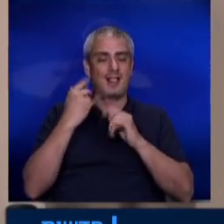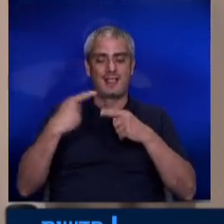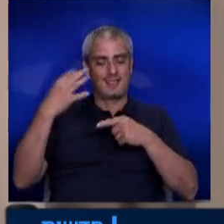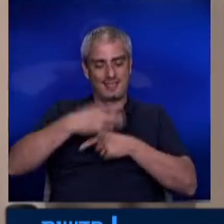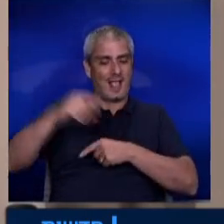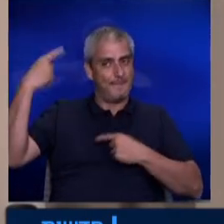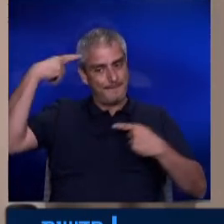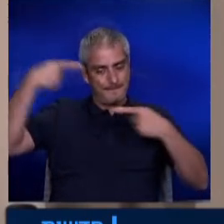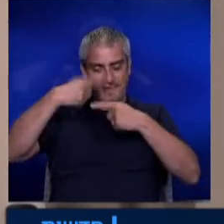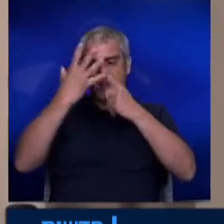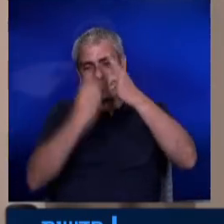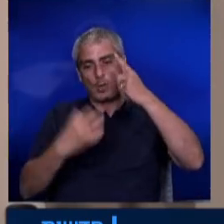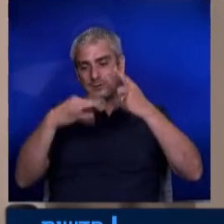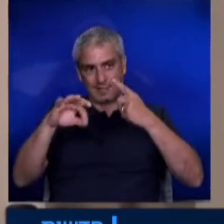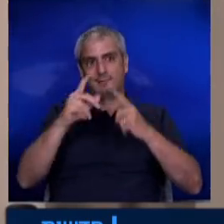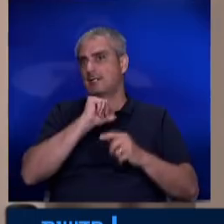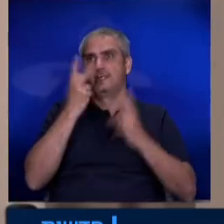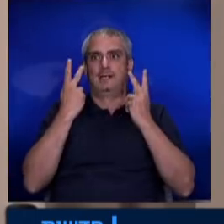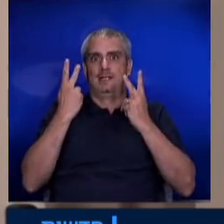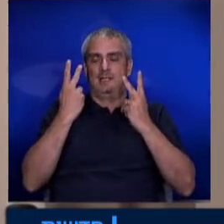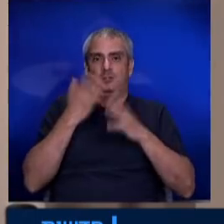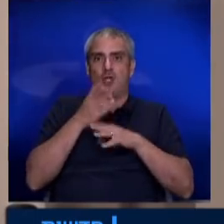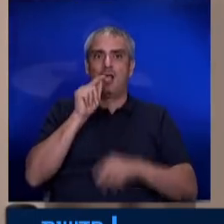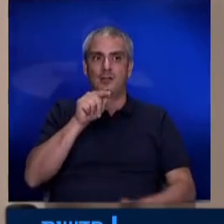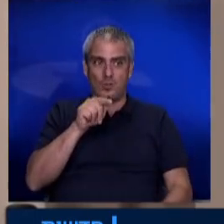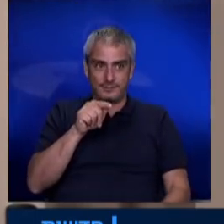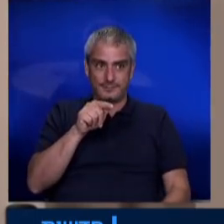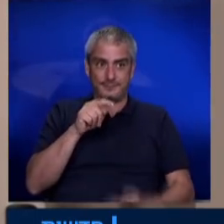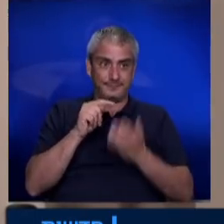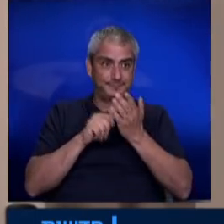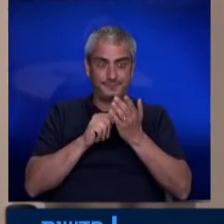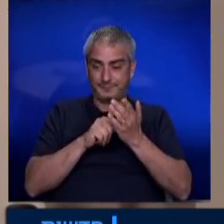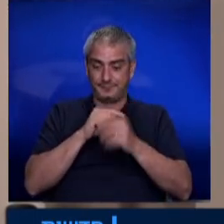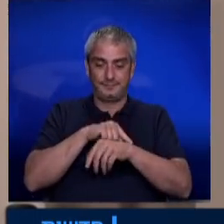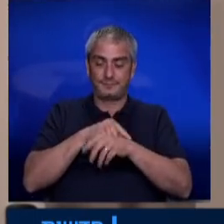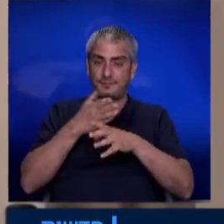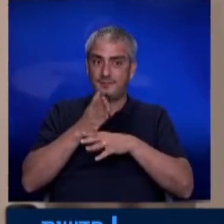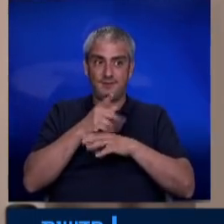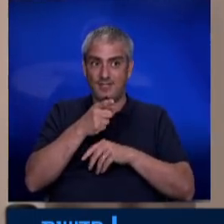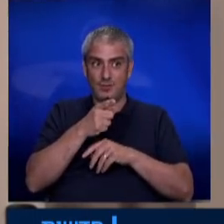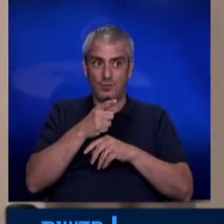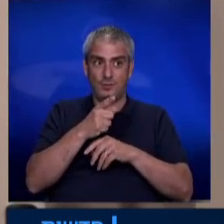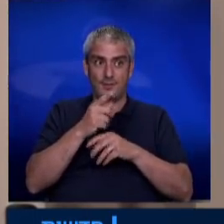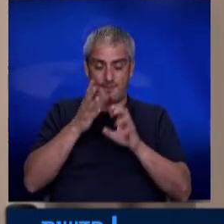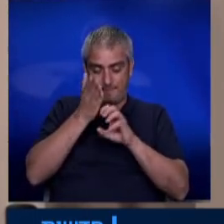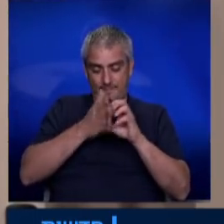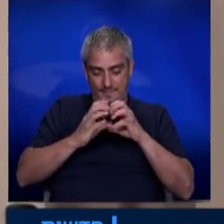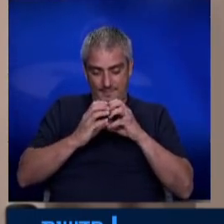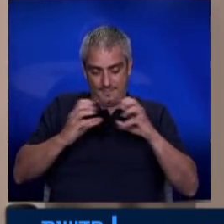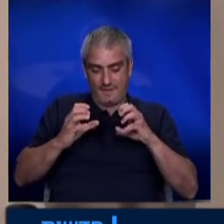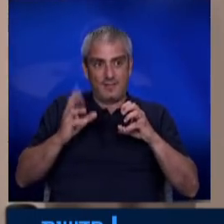מהמוח זה החלק הקריטי של הניתוח הזה, מכיוון שבמהלך הניתוח, בהפרדה שלהם, אתה יכול ליצור באמת